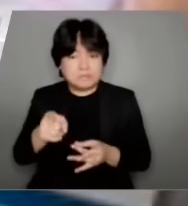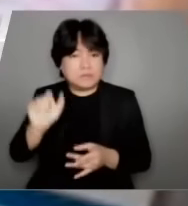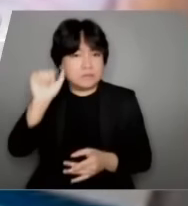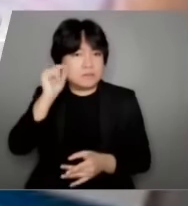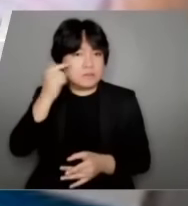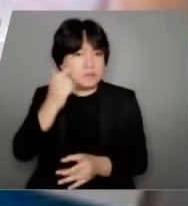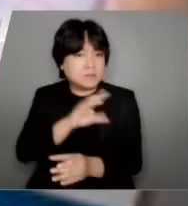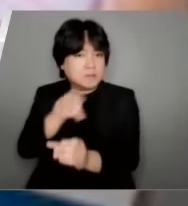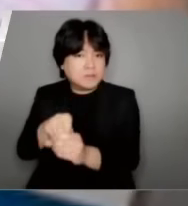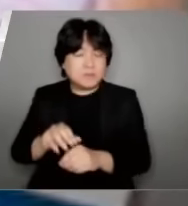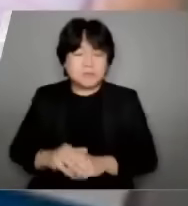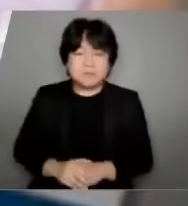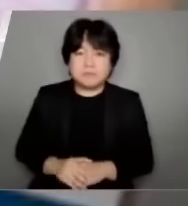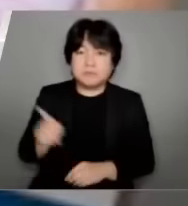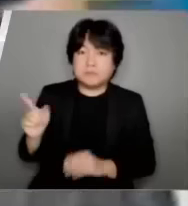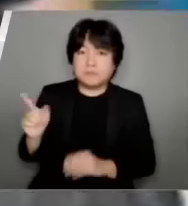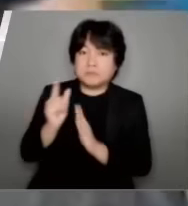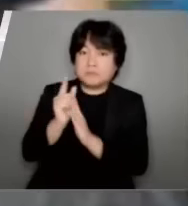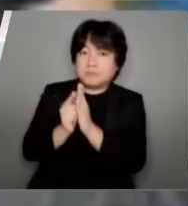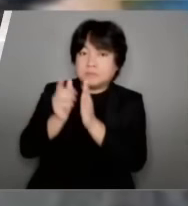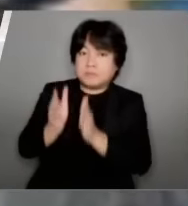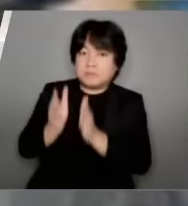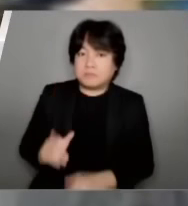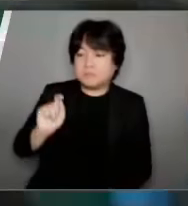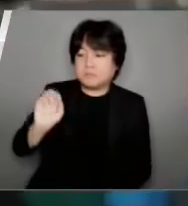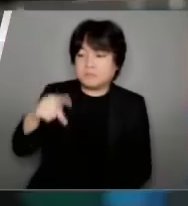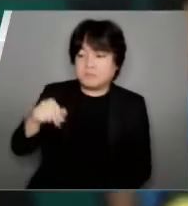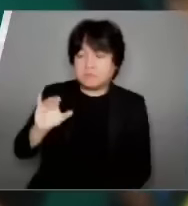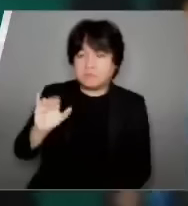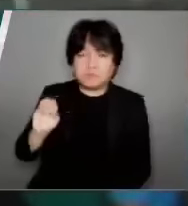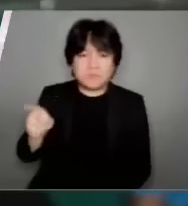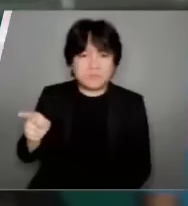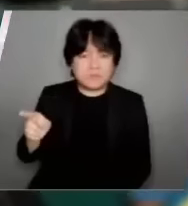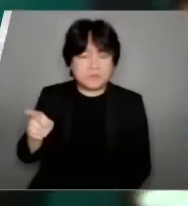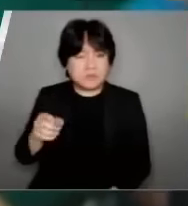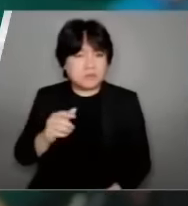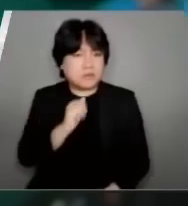Attorney Tupasio na magkasama sina Cassandra at Alice Go. Hindi po, hindi.